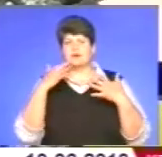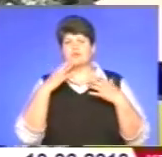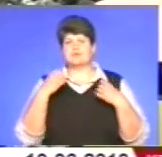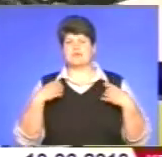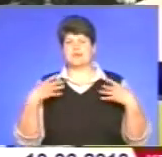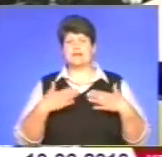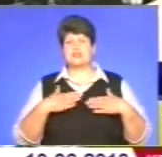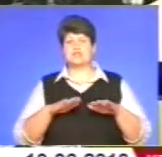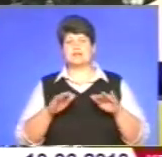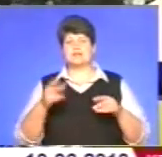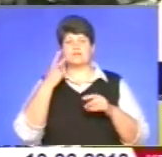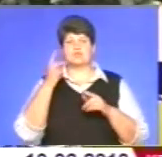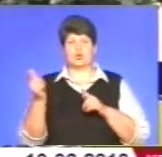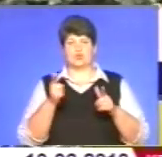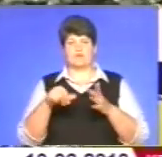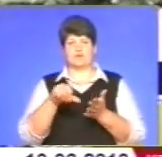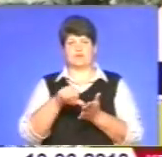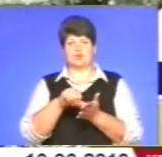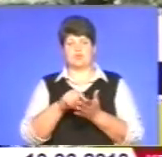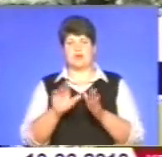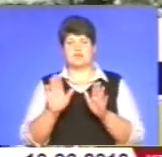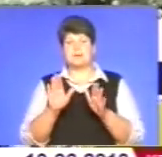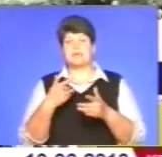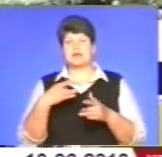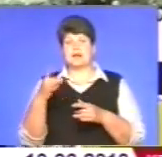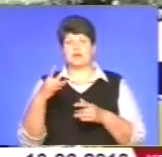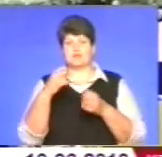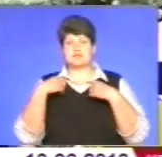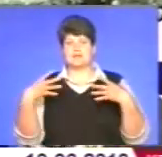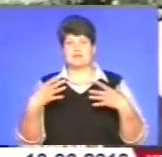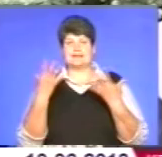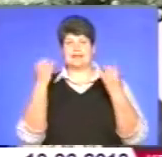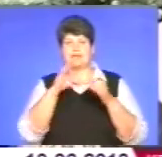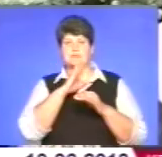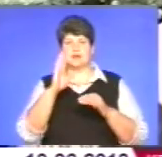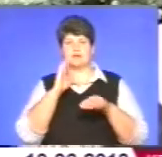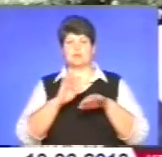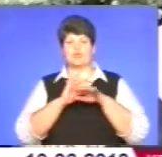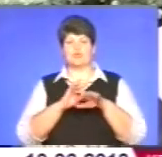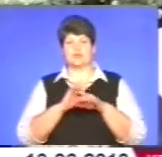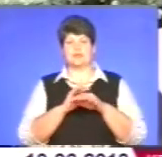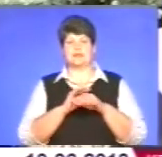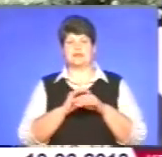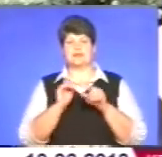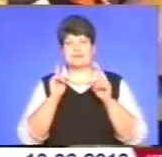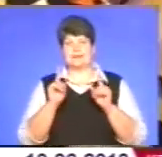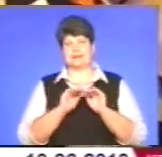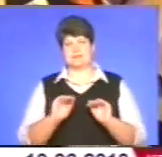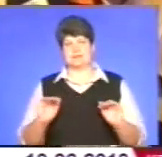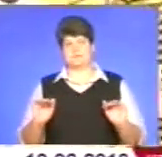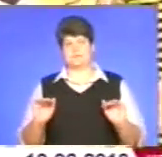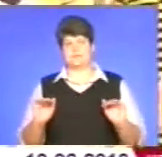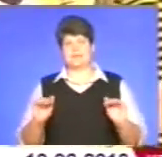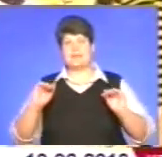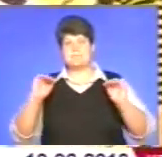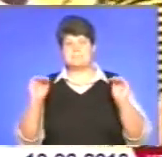наші діти завжди готові до виступів. Ми і районне свято, День матері, проводили повністю силами дитячого садочка.